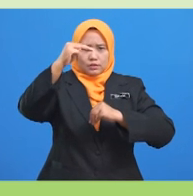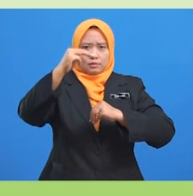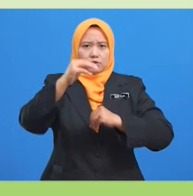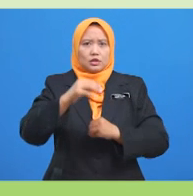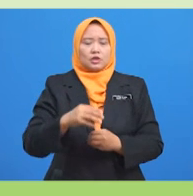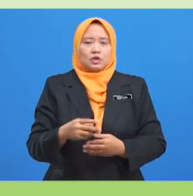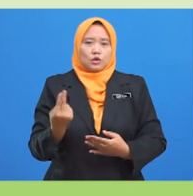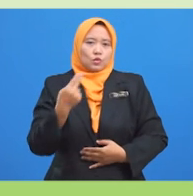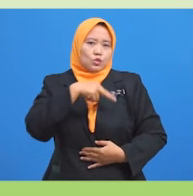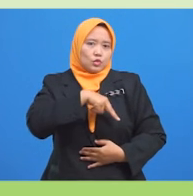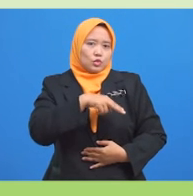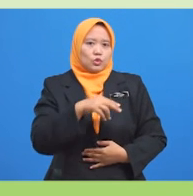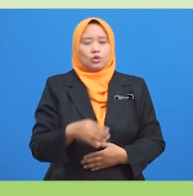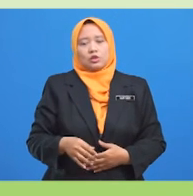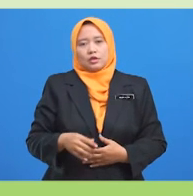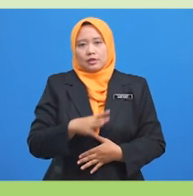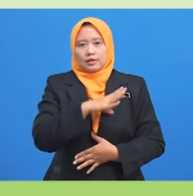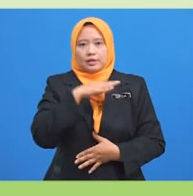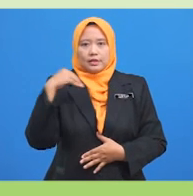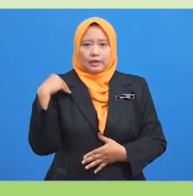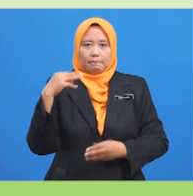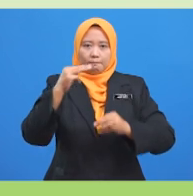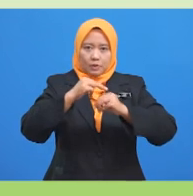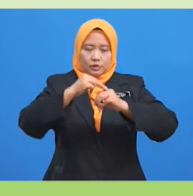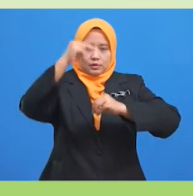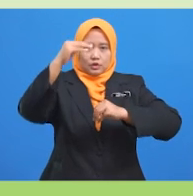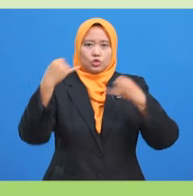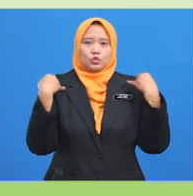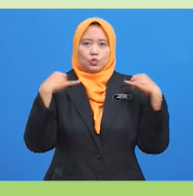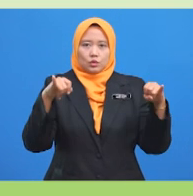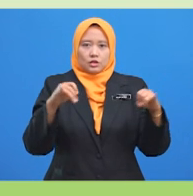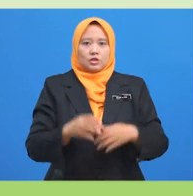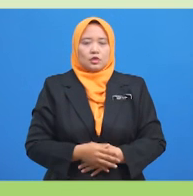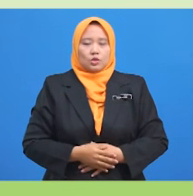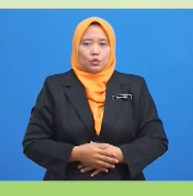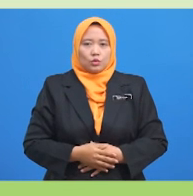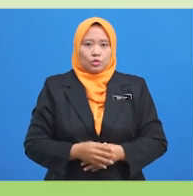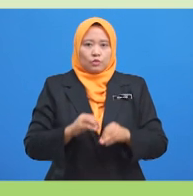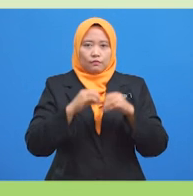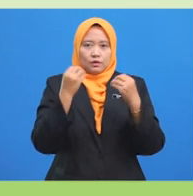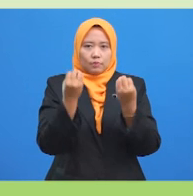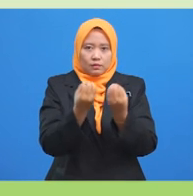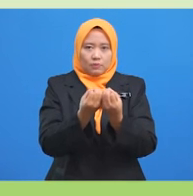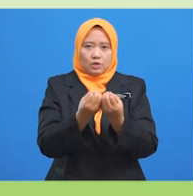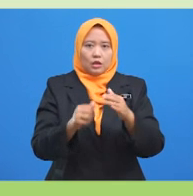Manakala, objektif firma awam adalah untuk memaksimumkan kebajikan masyarakat.